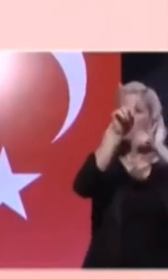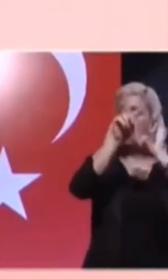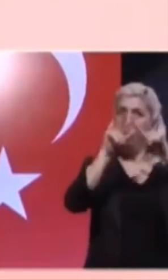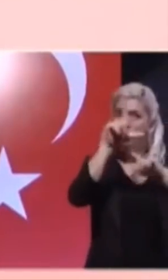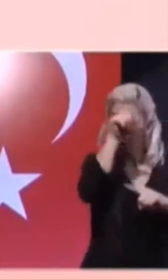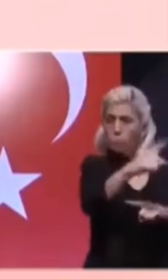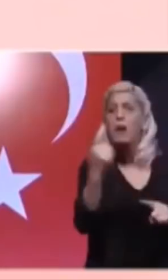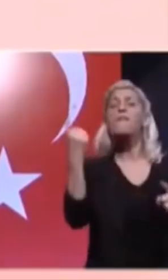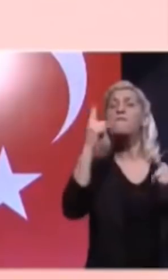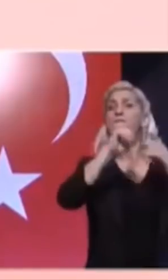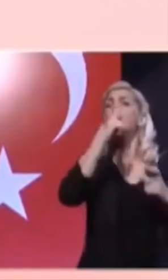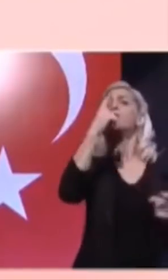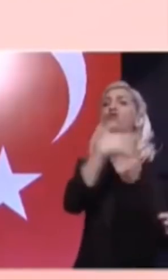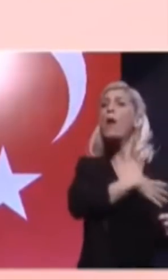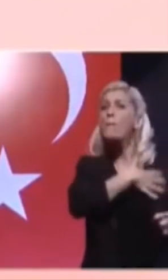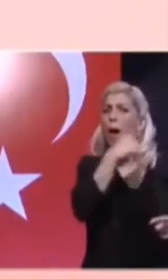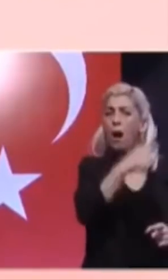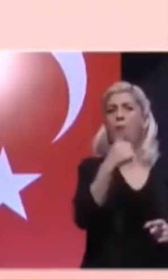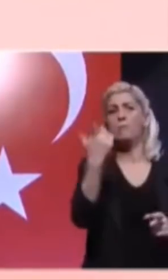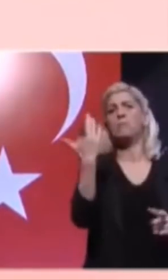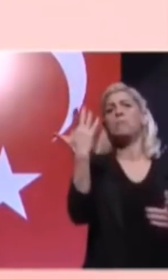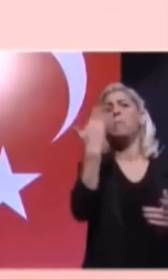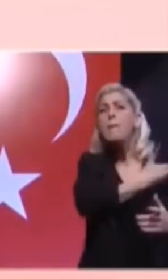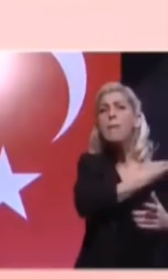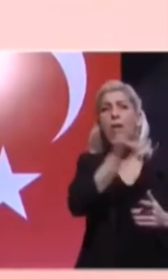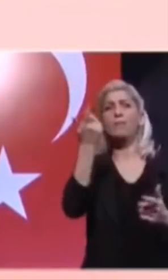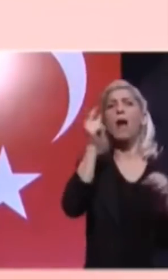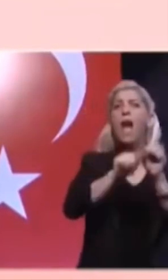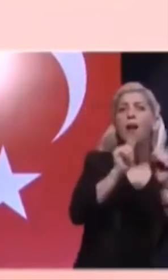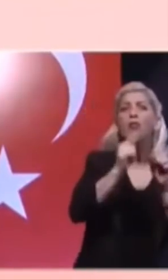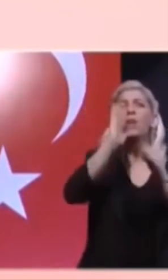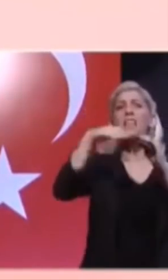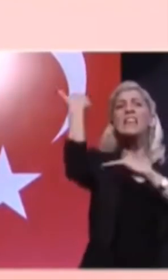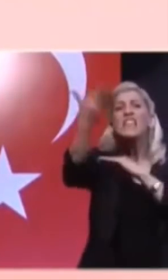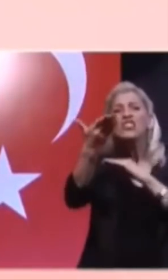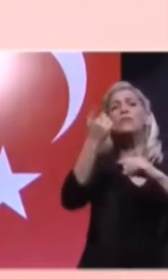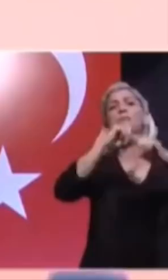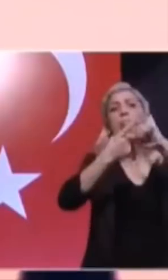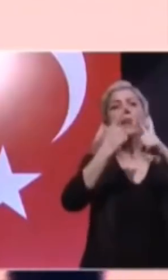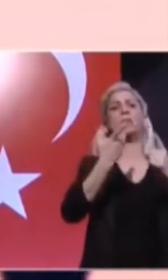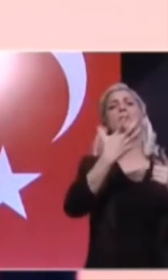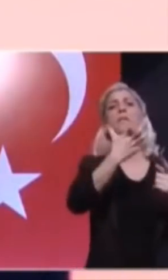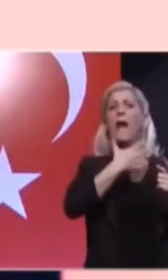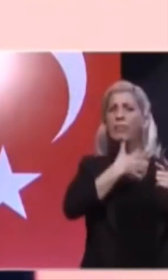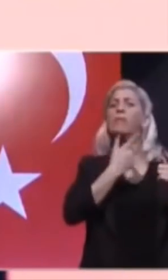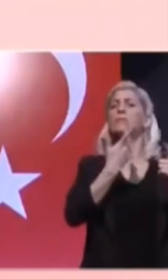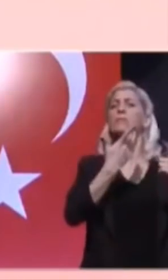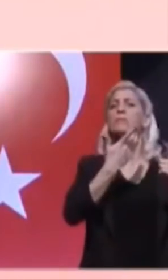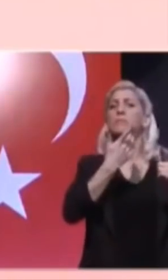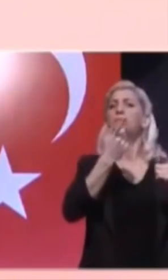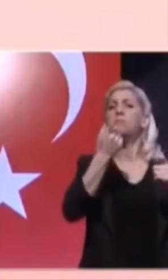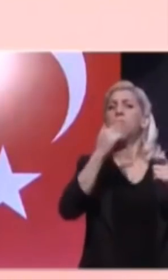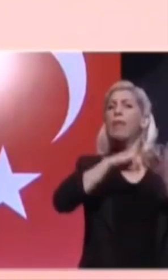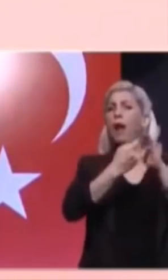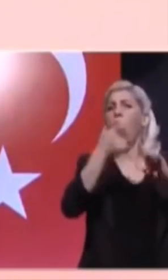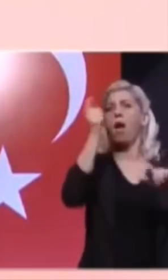kadar zamandır? 100 yıldan beri. 98. yıl dönümünde olsak bile aslında